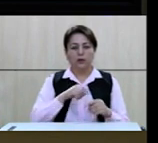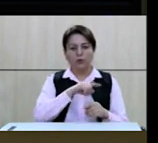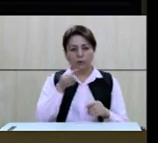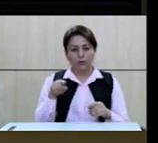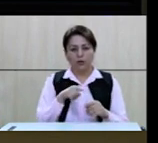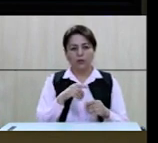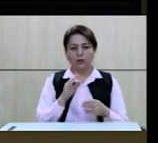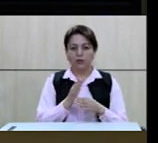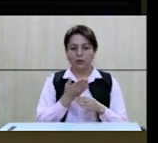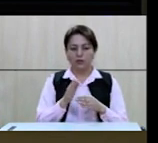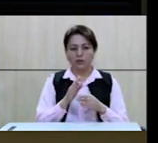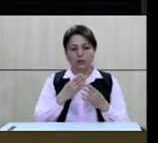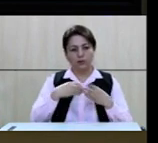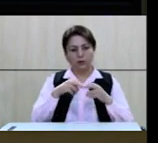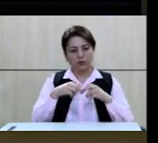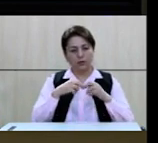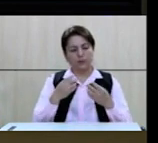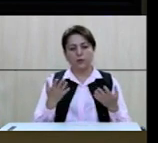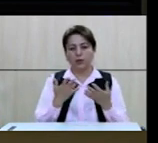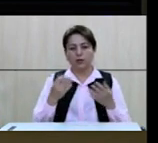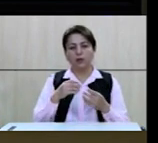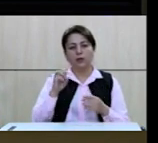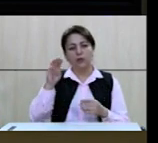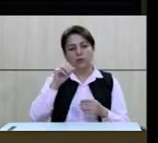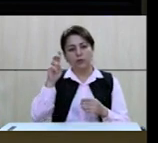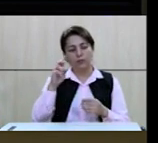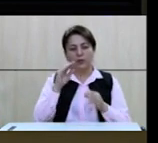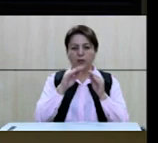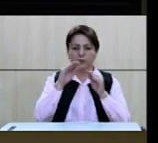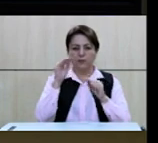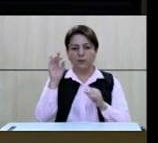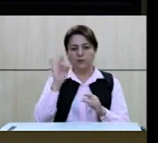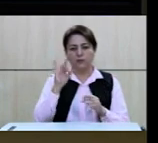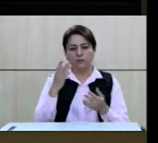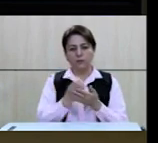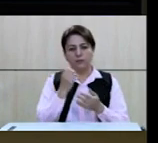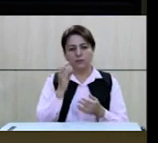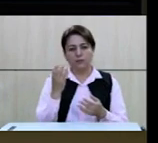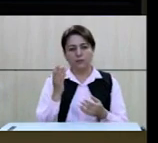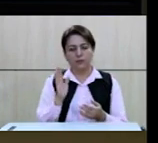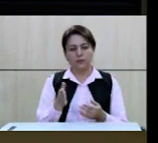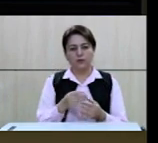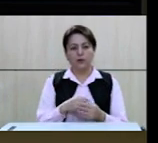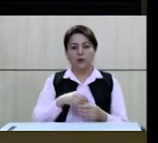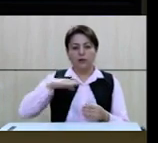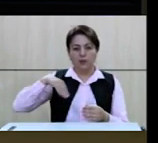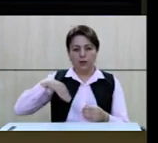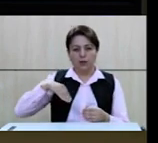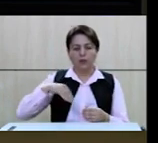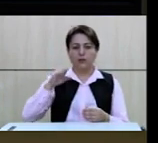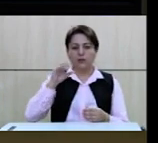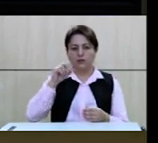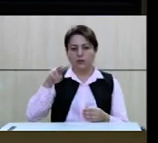ularni tahlil qilamiz. Tub yoki yasama ekanligini aniqlab olamiz. Keyin, sal